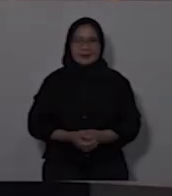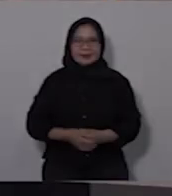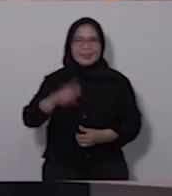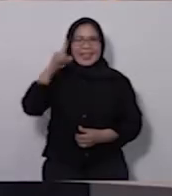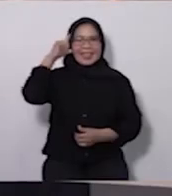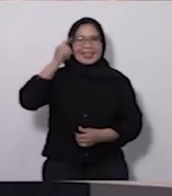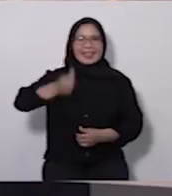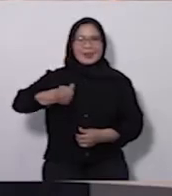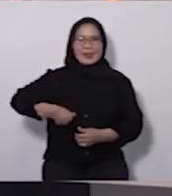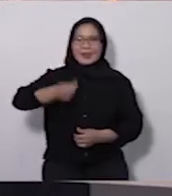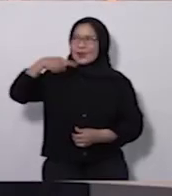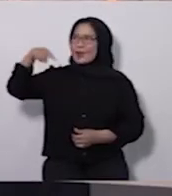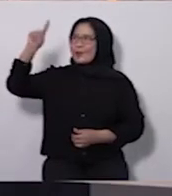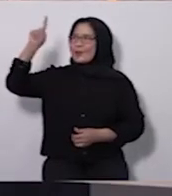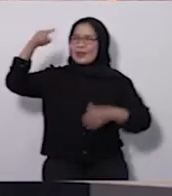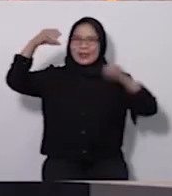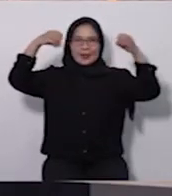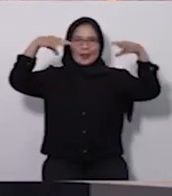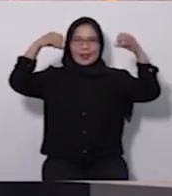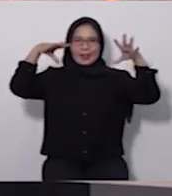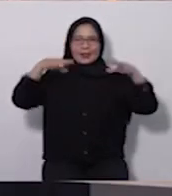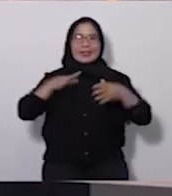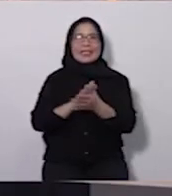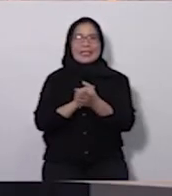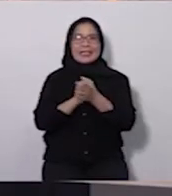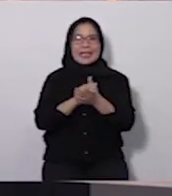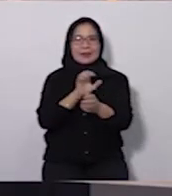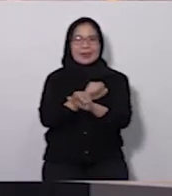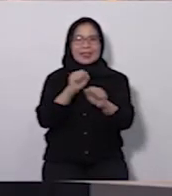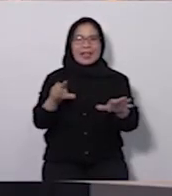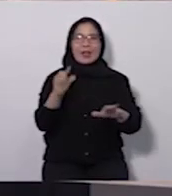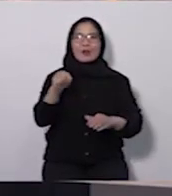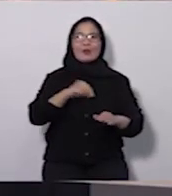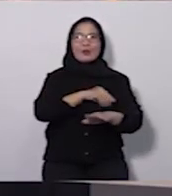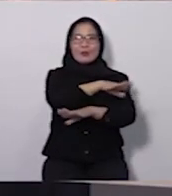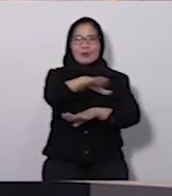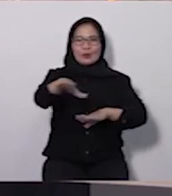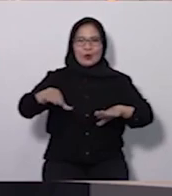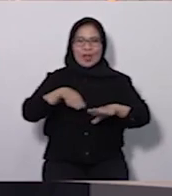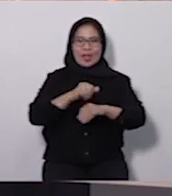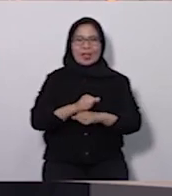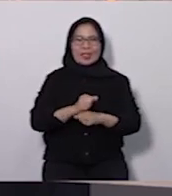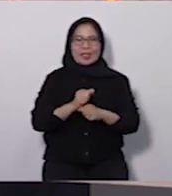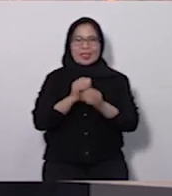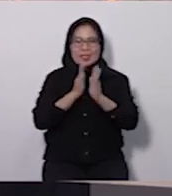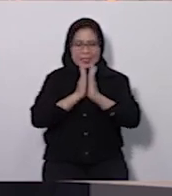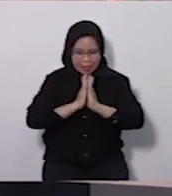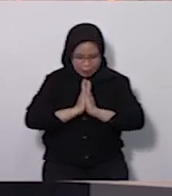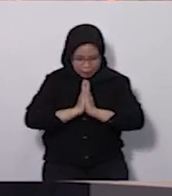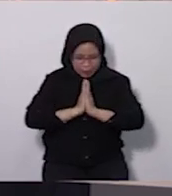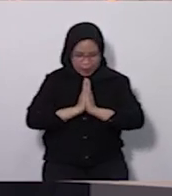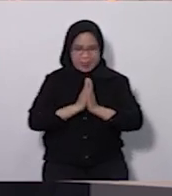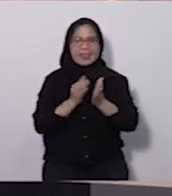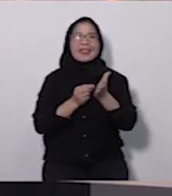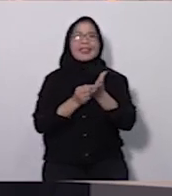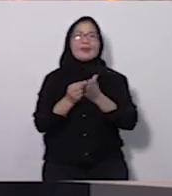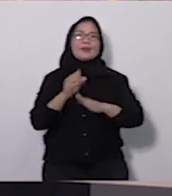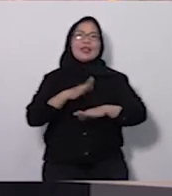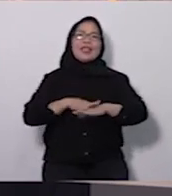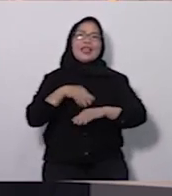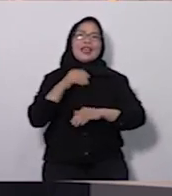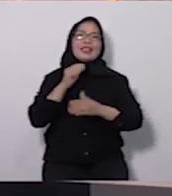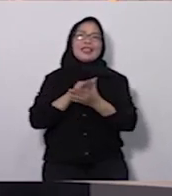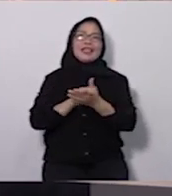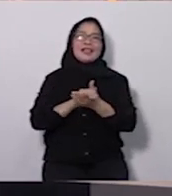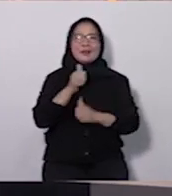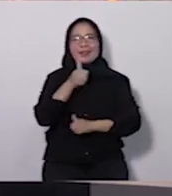Assalamualaikum warahmatullahi wabarakatuh salam sejahtera bagi kita semua Shalom Om Swastiastu nama